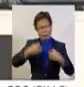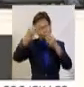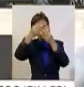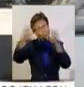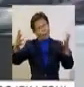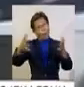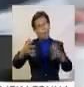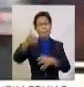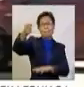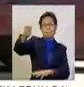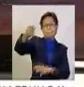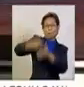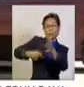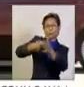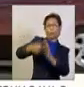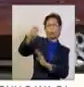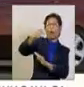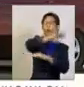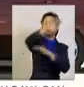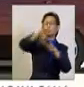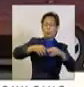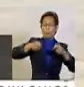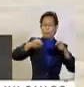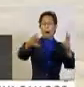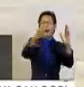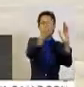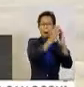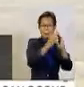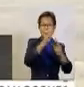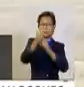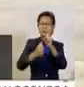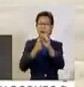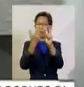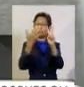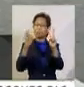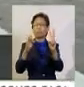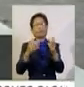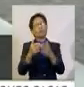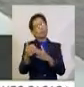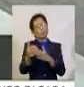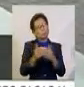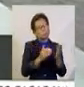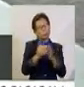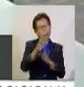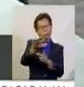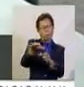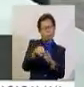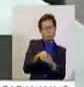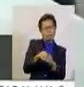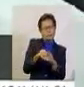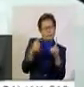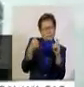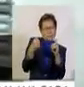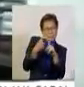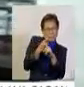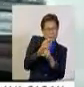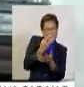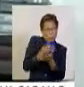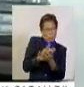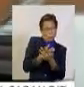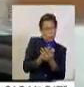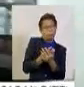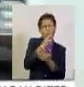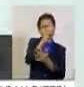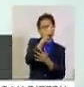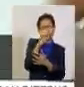mengumumkan pembekuan tol di semua lebuh raya bandar tahun depan meskipun ia melibatkan implikasi kewangan